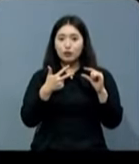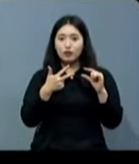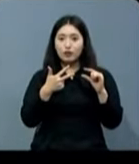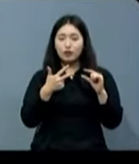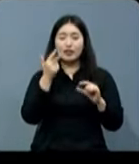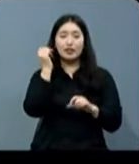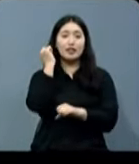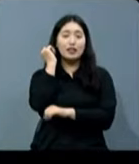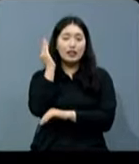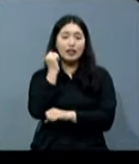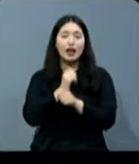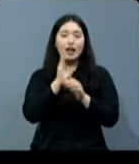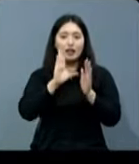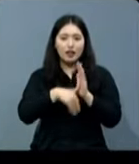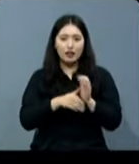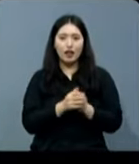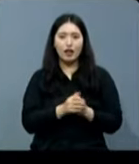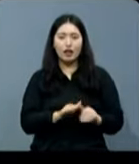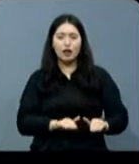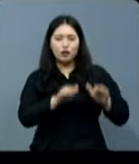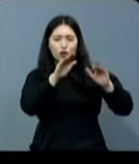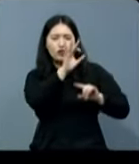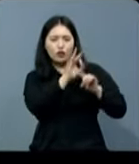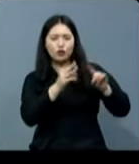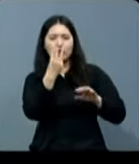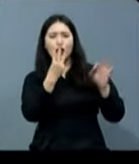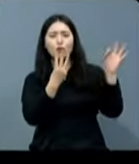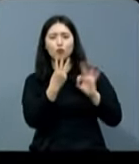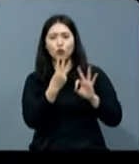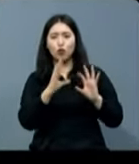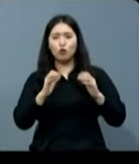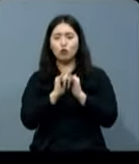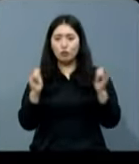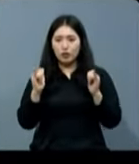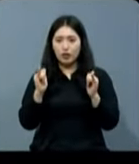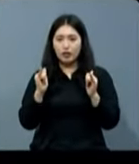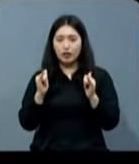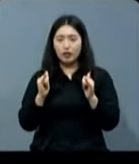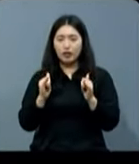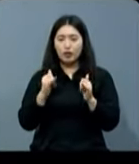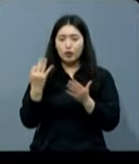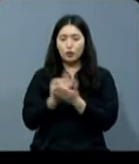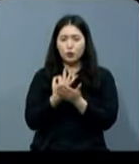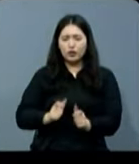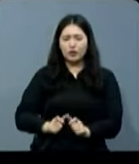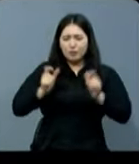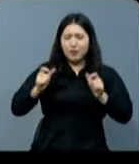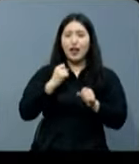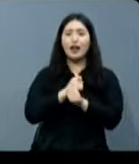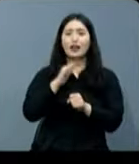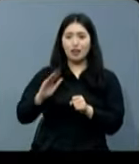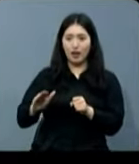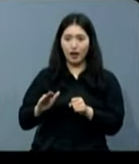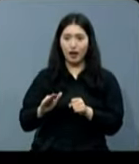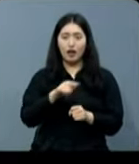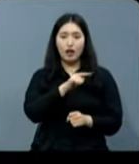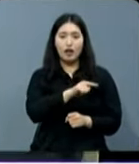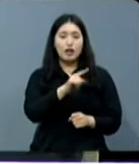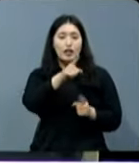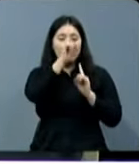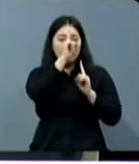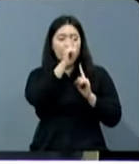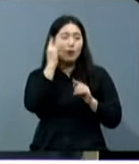내걸면서 잠재 성장률 3%로 국민소득 5만불을 이루겠다. 이명박 그 747 이후에 이런